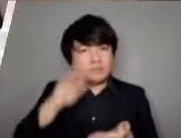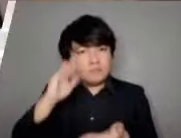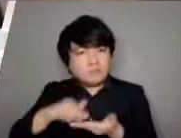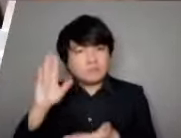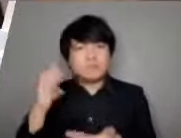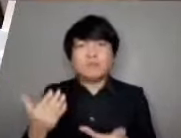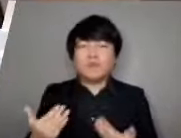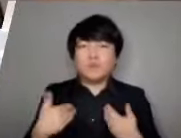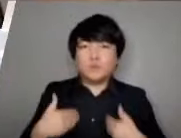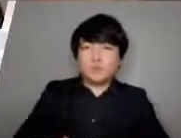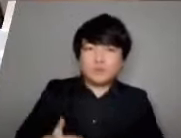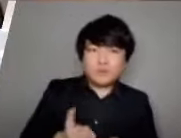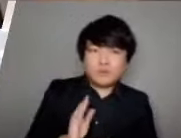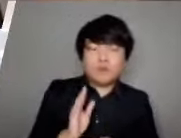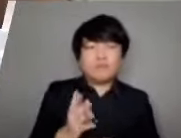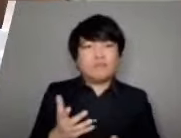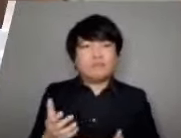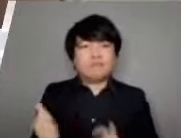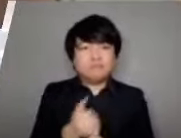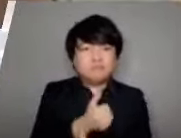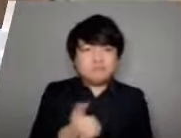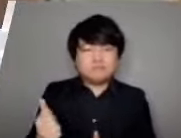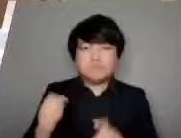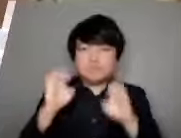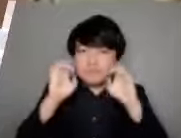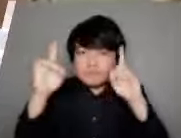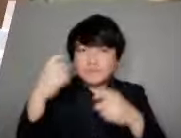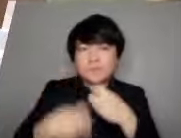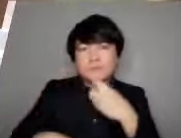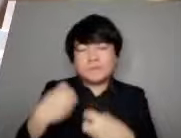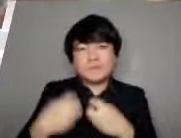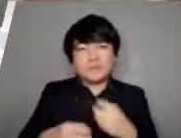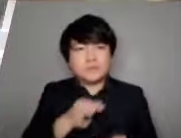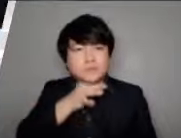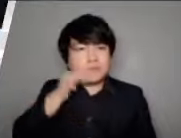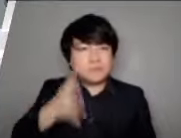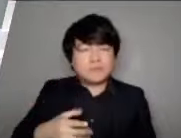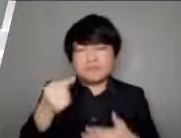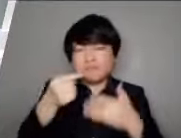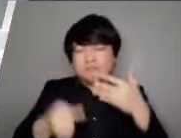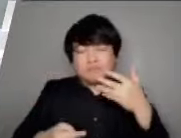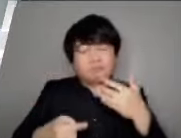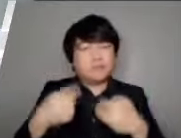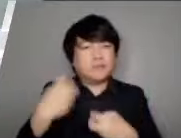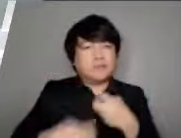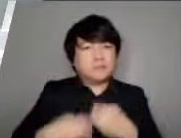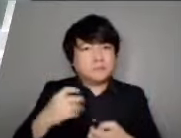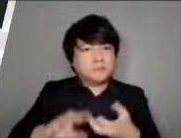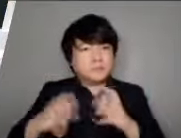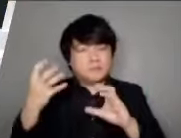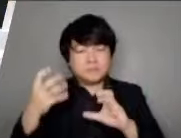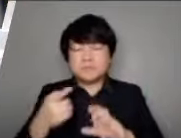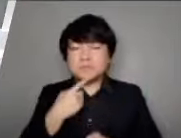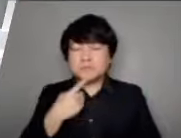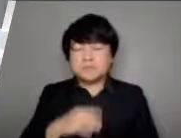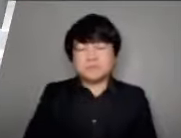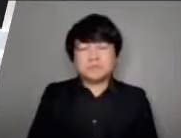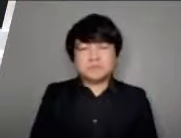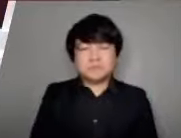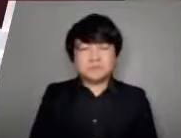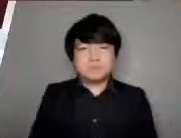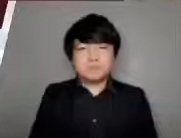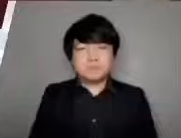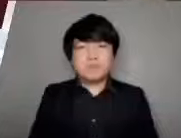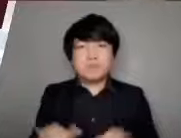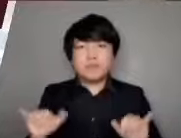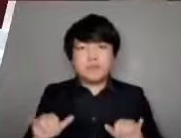mga problema sa edukasyon, agrikultura at iba pa. Sa loob naman ng batasan complex, ipagbabawal ang pagsusuot ng damit na may